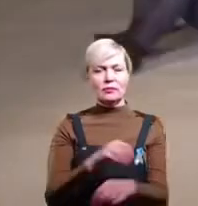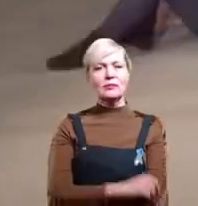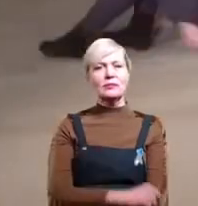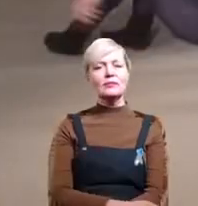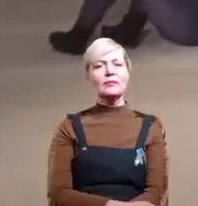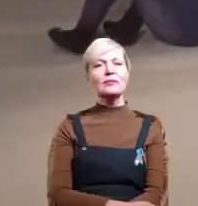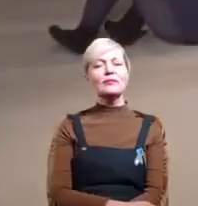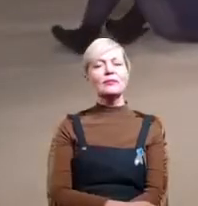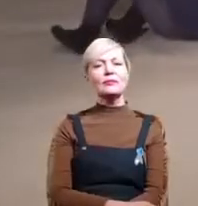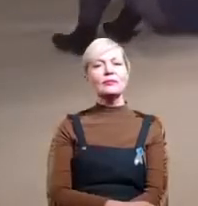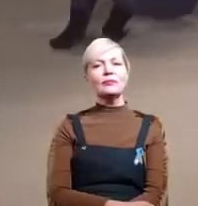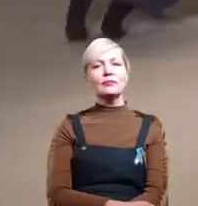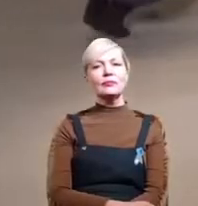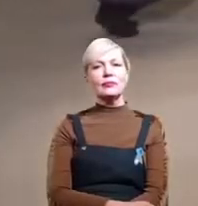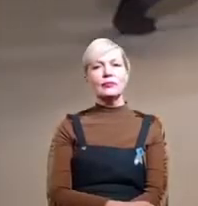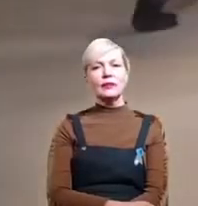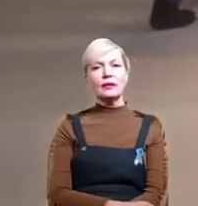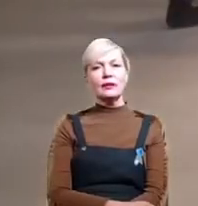Трам-пам-пам.